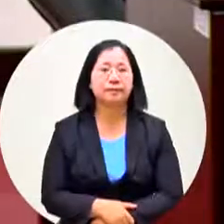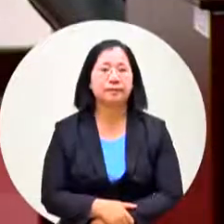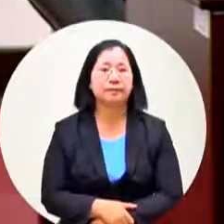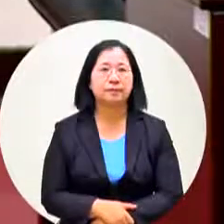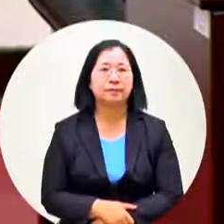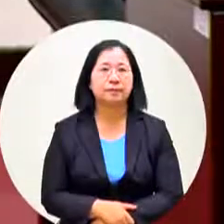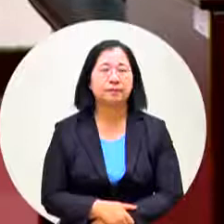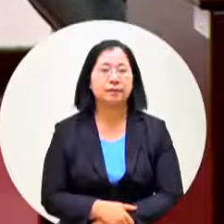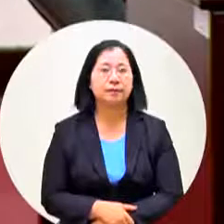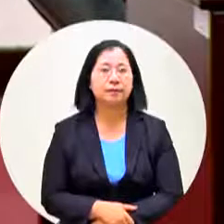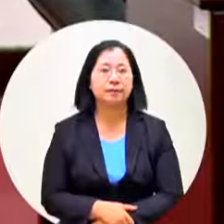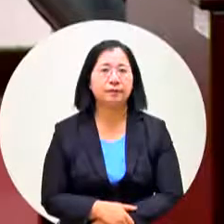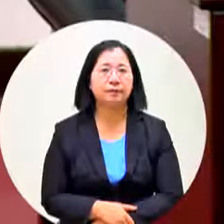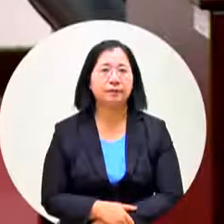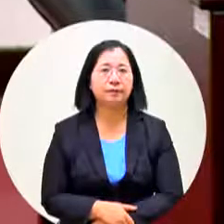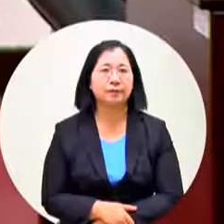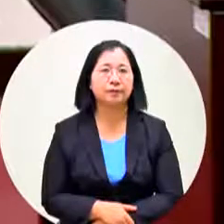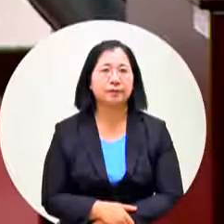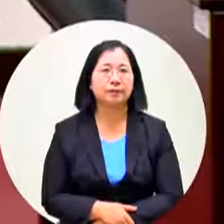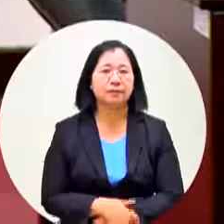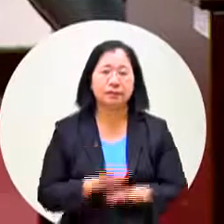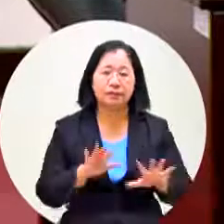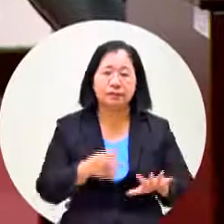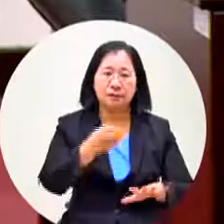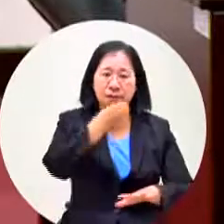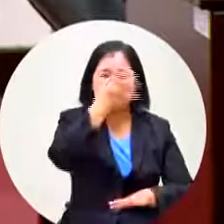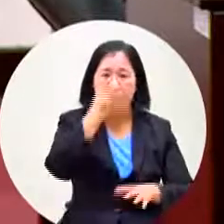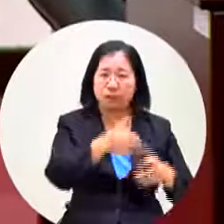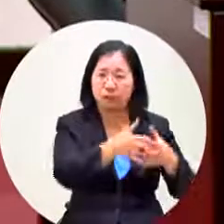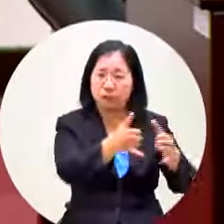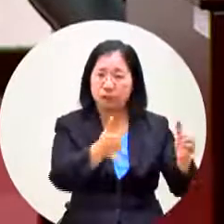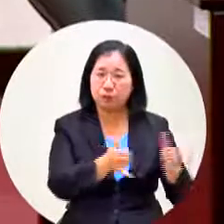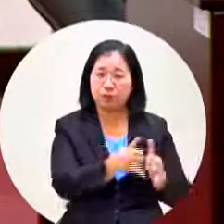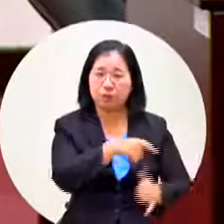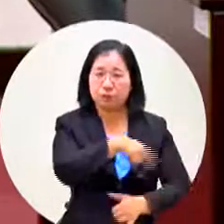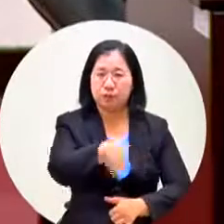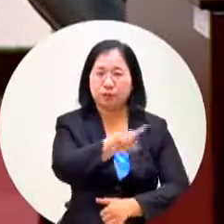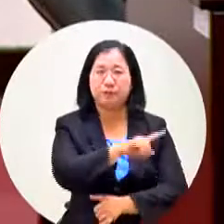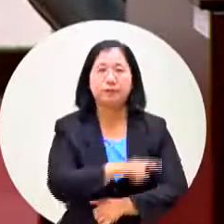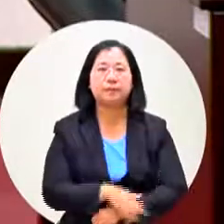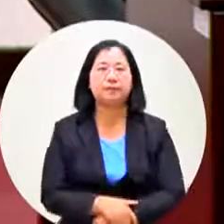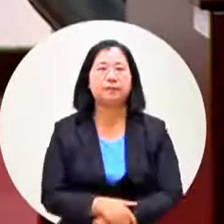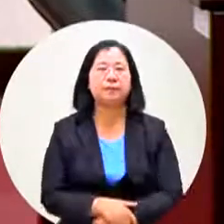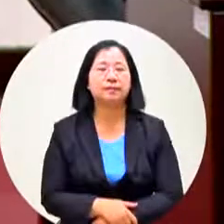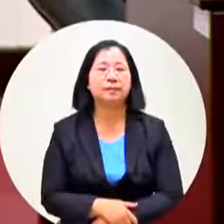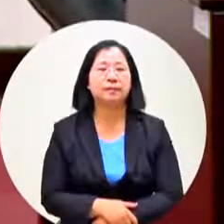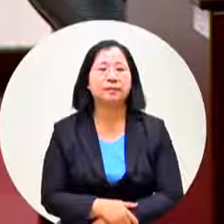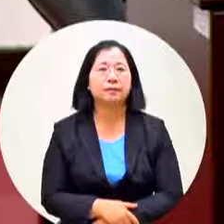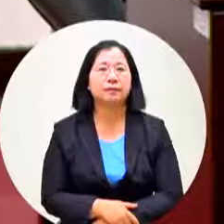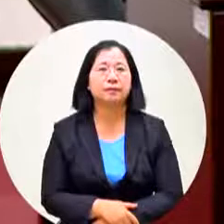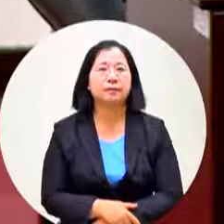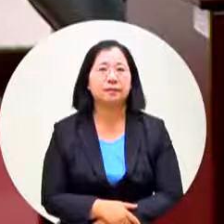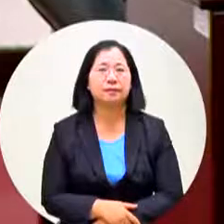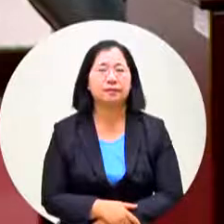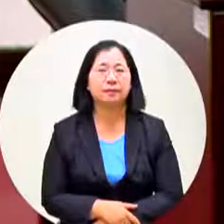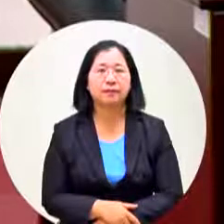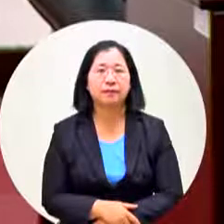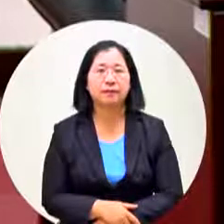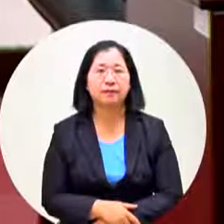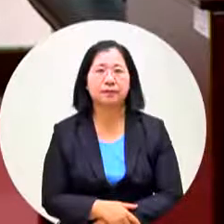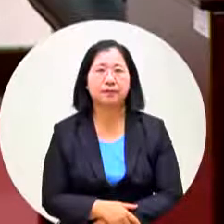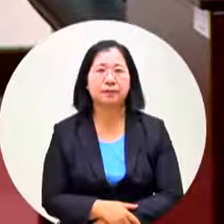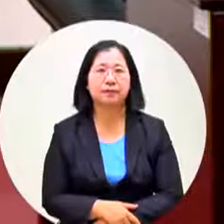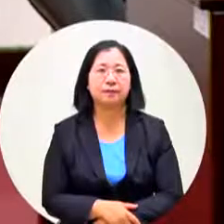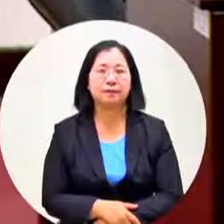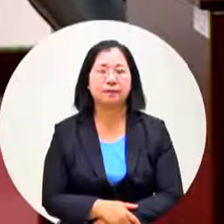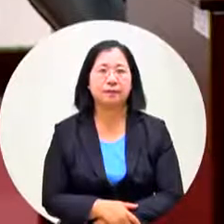进啊，咱的啊年轻族群吼啊，往往吼啊，这个